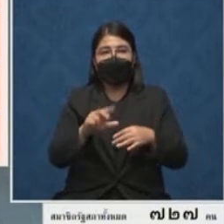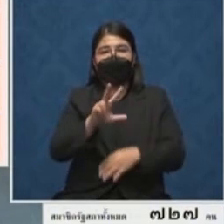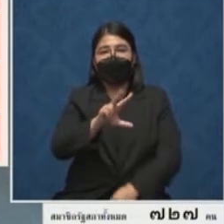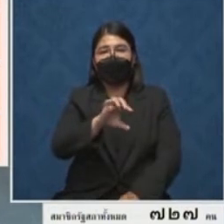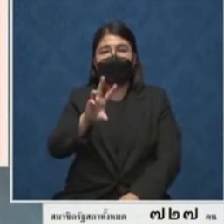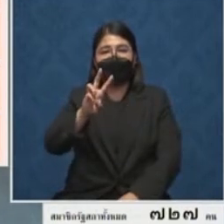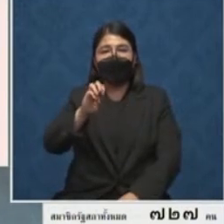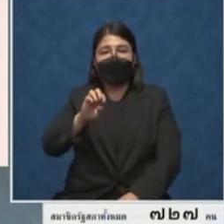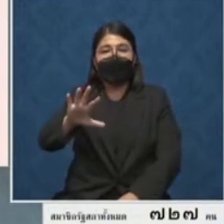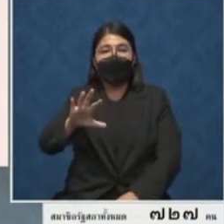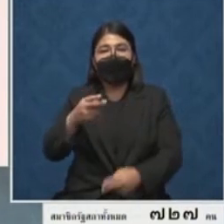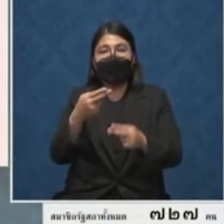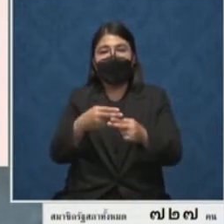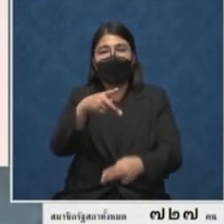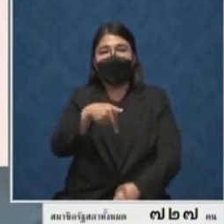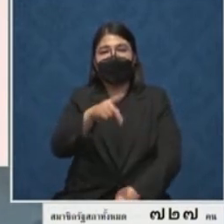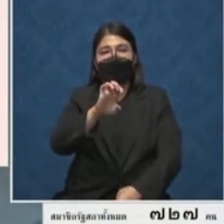อจิต